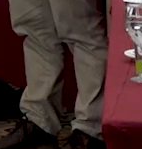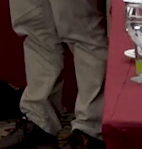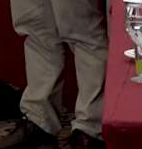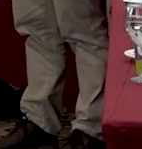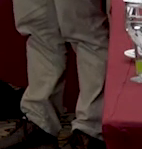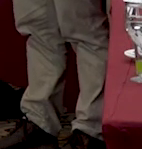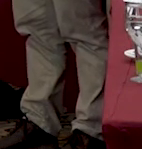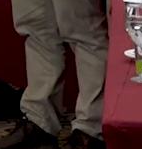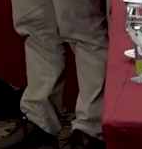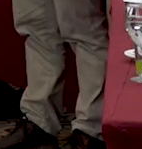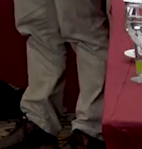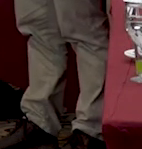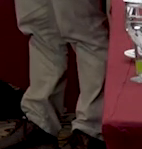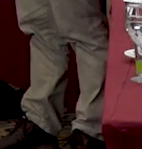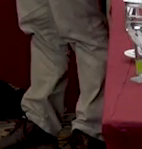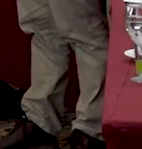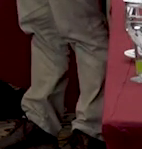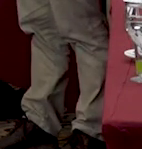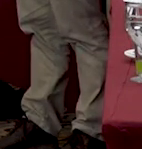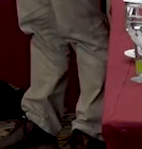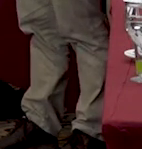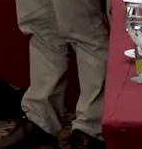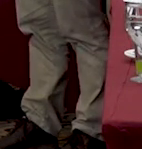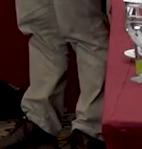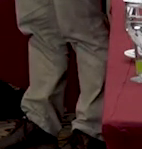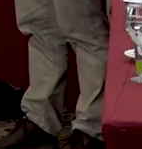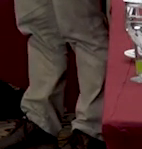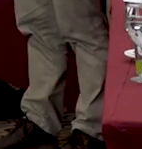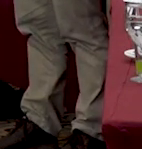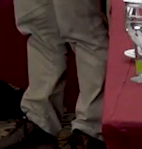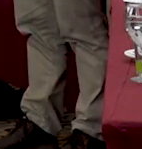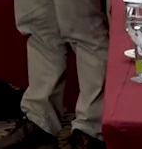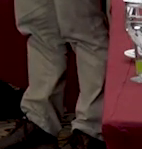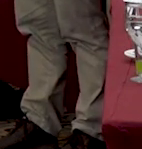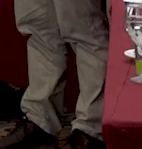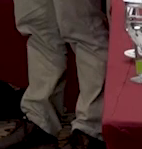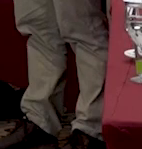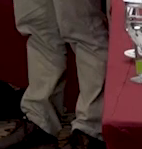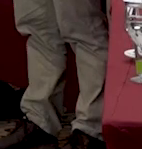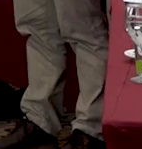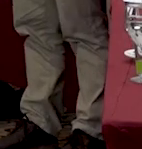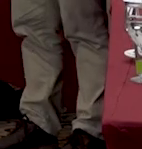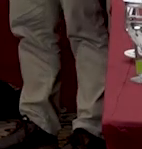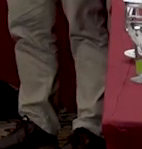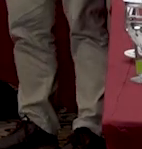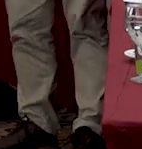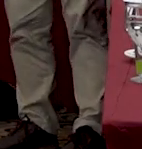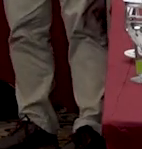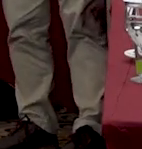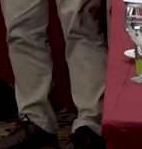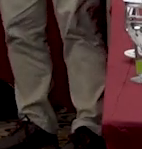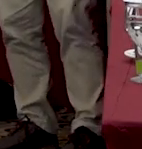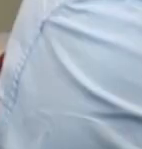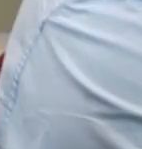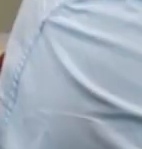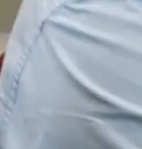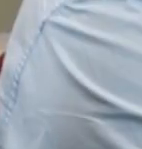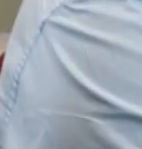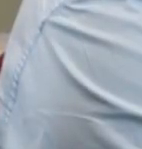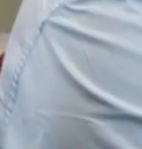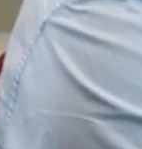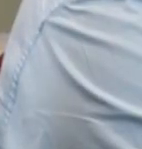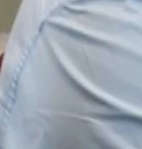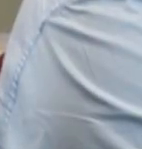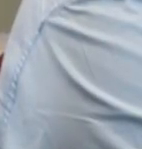Frozen mau berprestasi tapi ingin mendapatkan pedoman itu tidak memungkinkan tidak bisa karena memang eh apa namanya